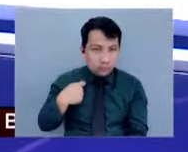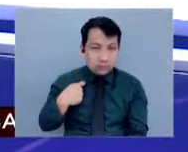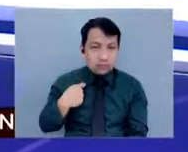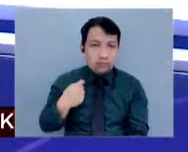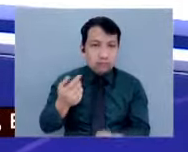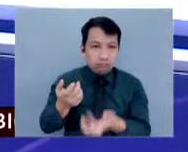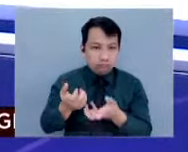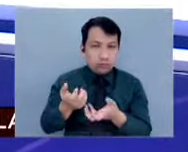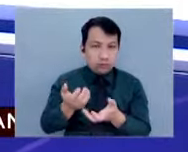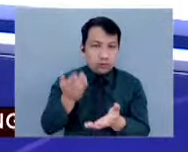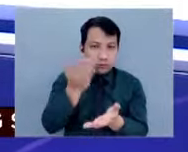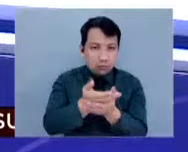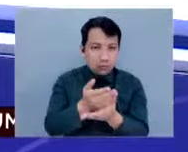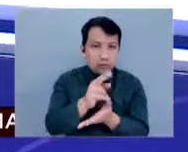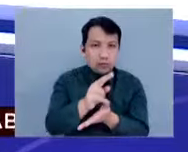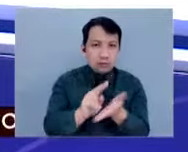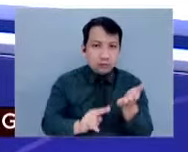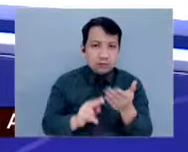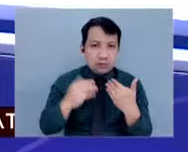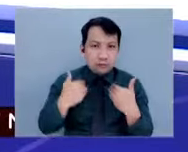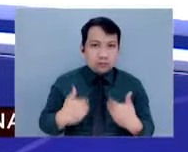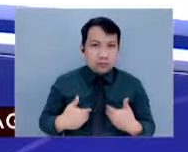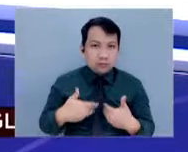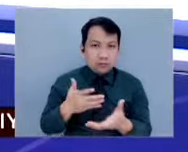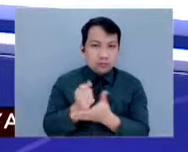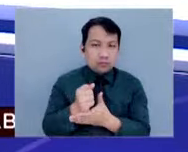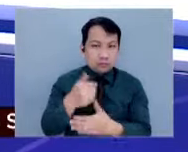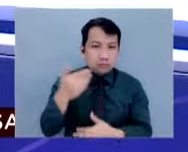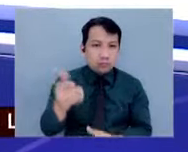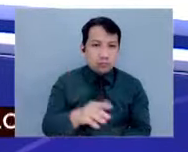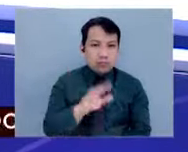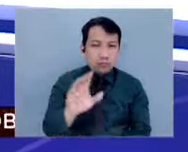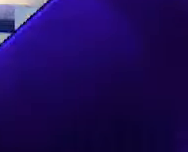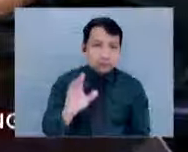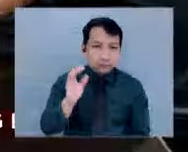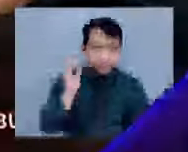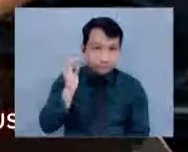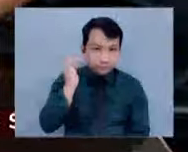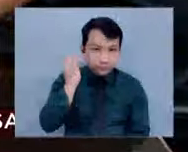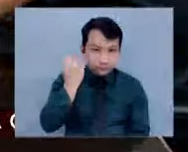sa United Nations Human Rights Council. Nasa frontline balitang yan si Jenny Dawn.